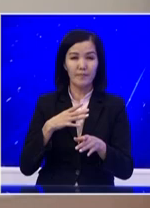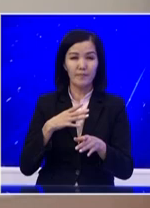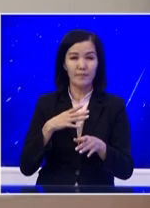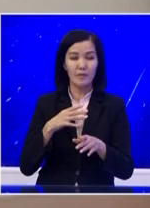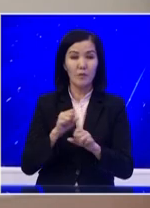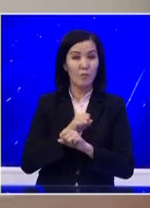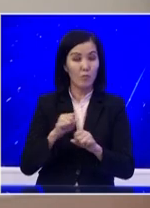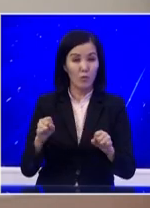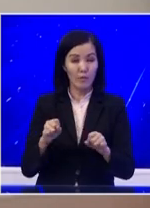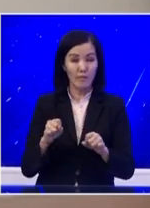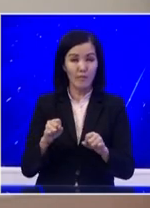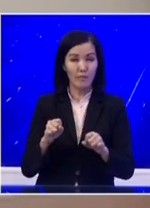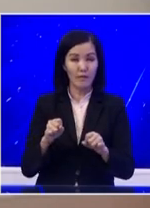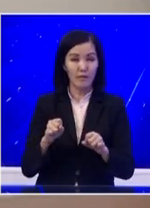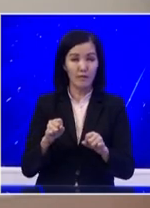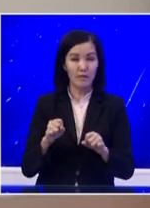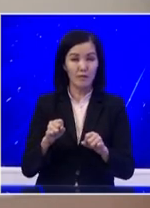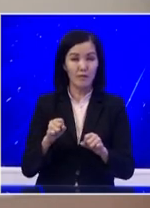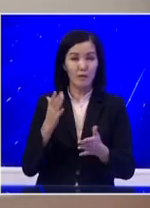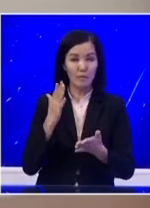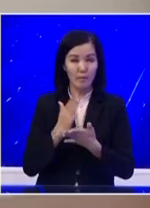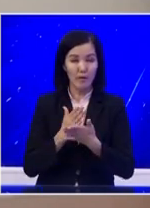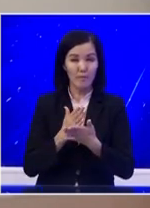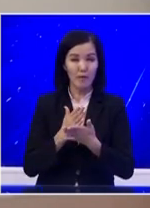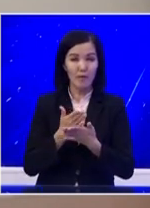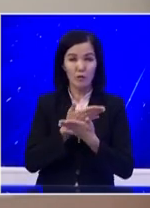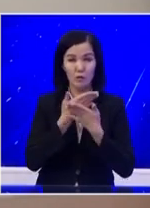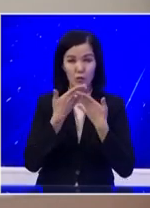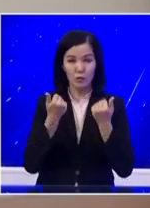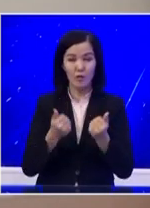Болмаймын ба? Жоқ әлде.